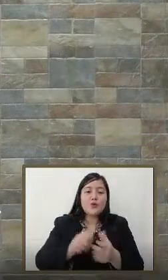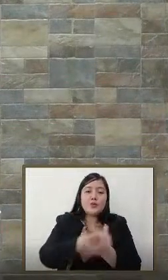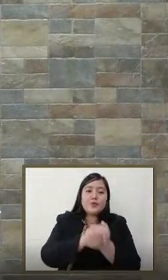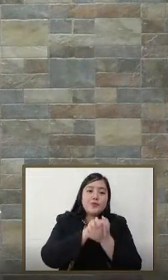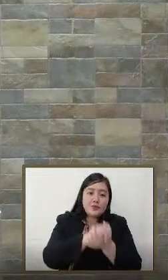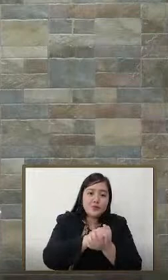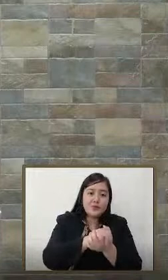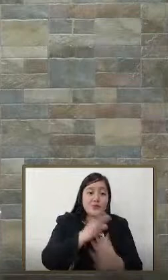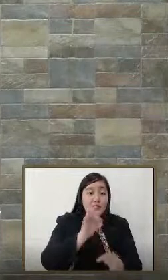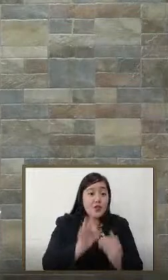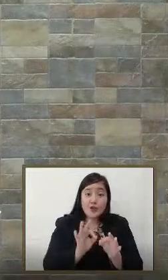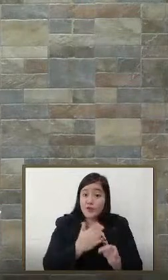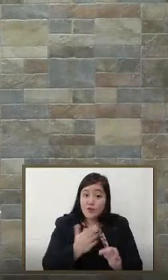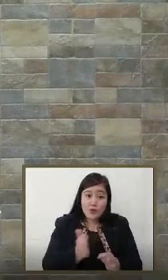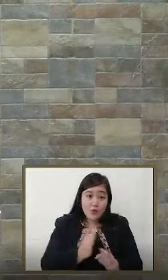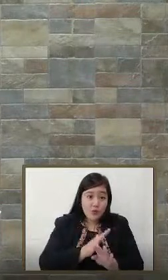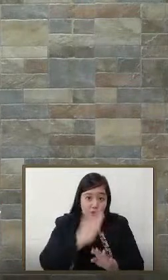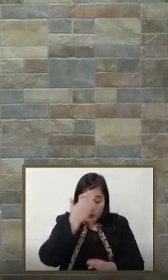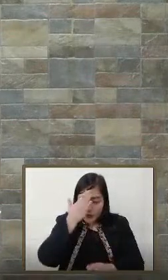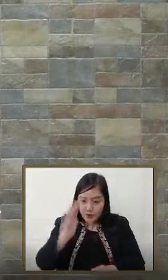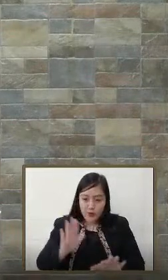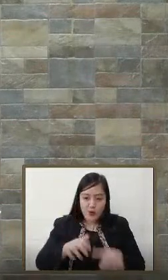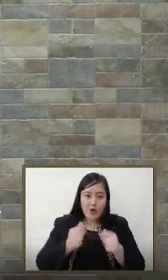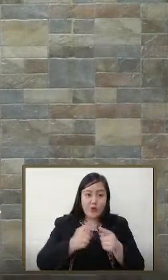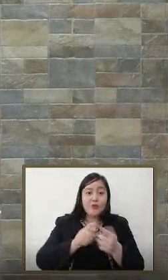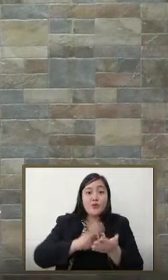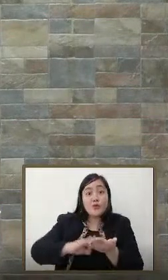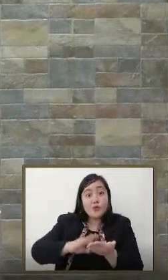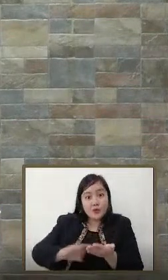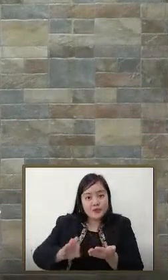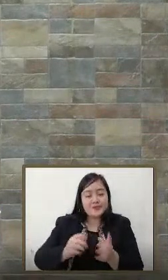marunong magpatawad, huwag ka na mag-asawa.